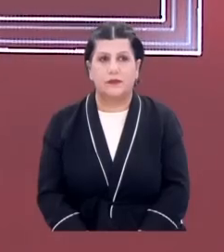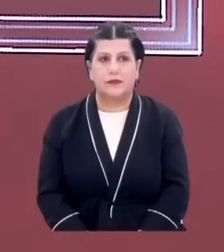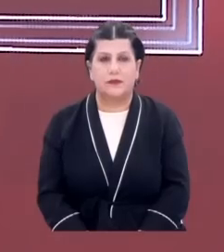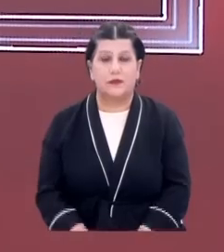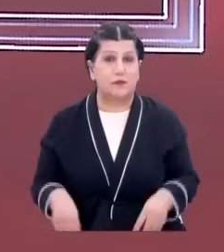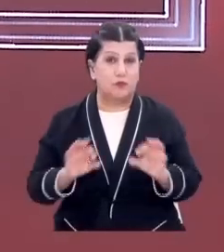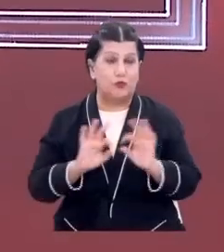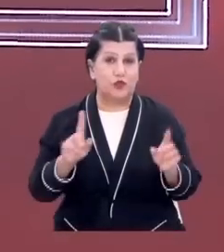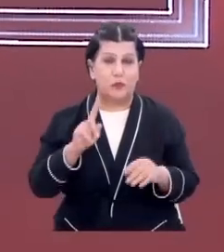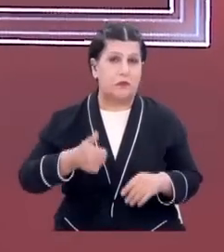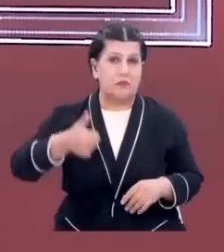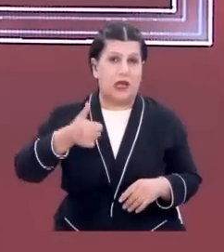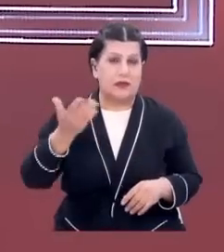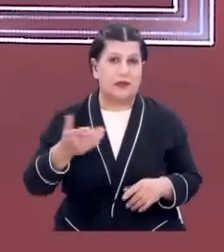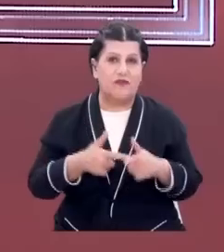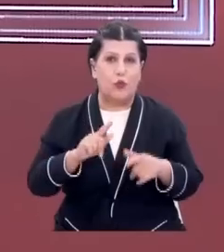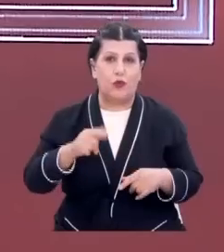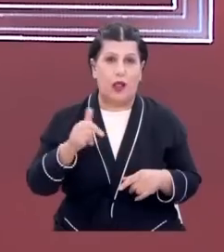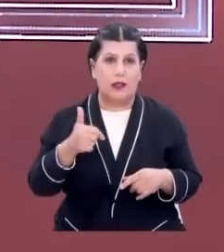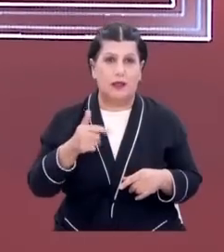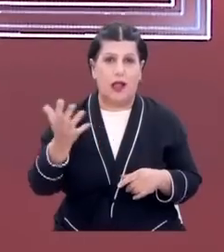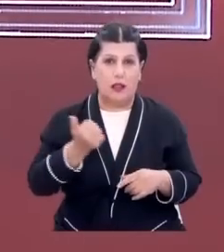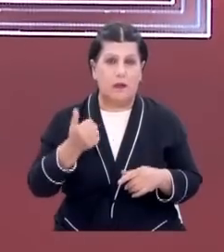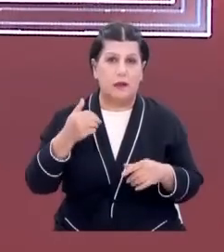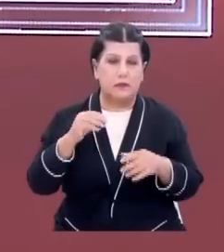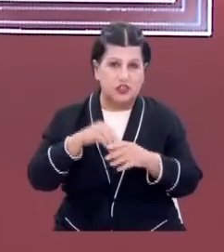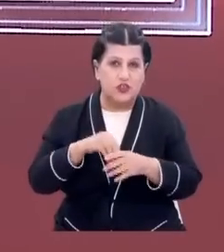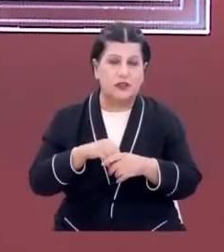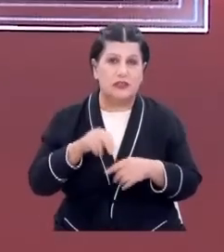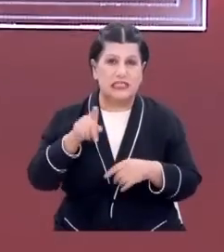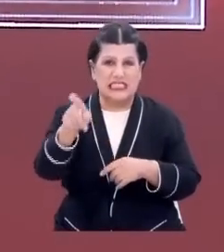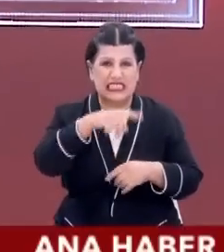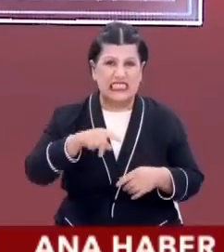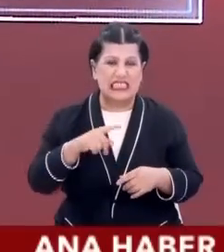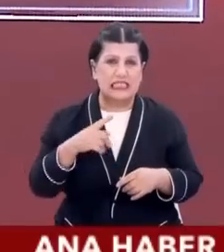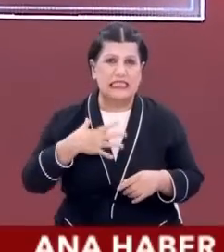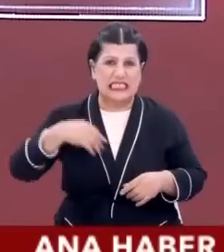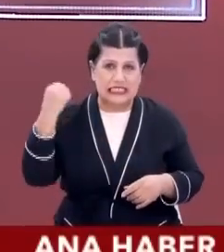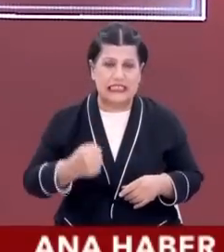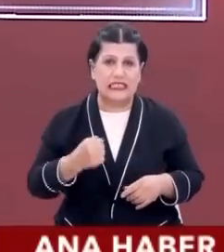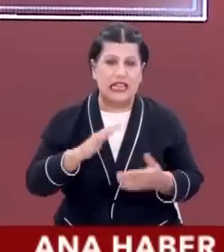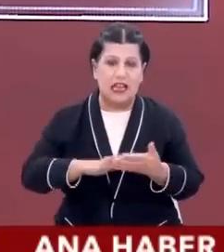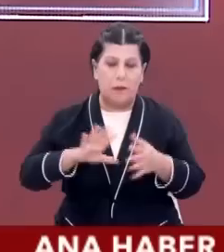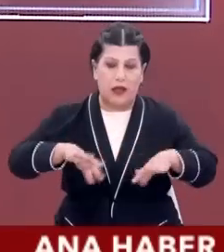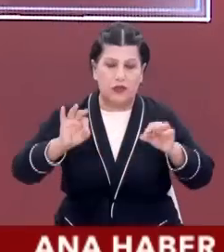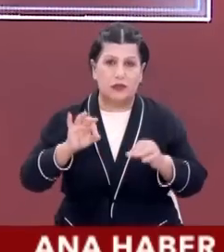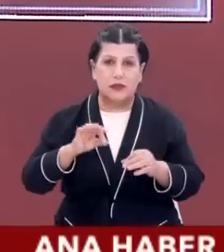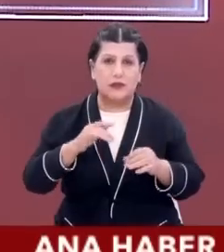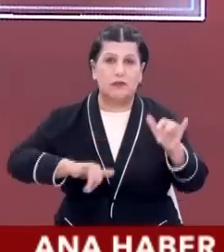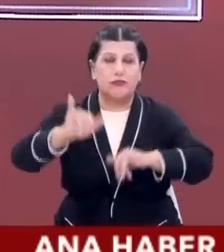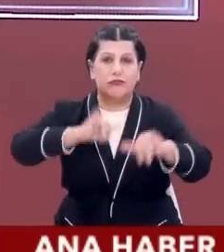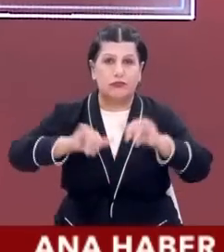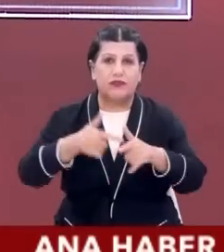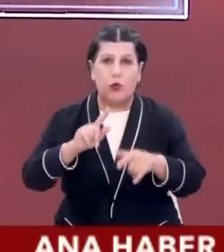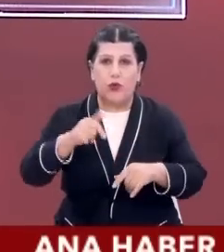müthiş bir Diplomasi f-16'ları alabilmek için size ısrarla elimizdeki mevcut savaşan Şahinler